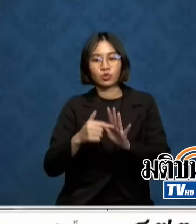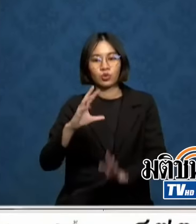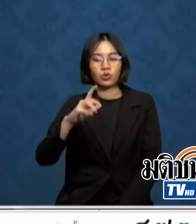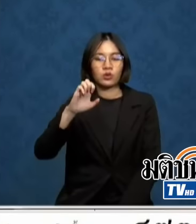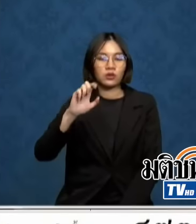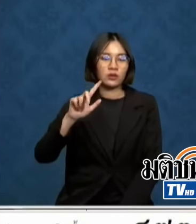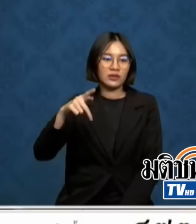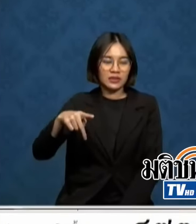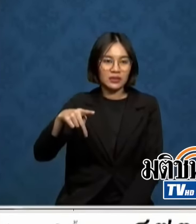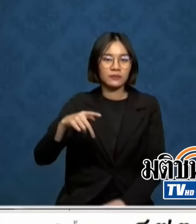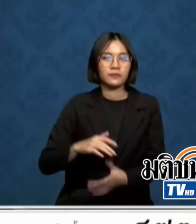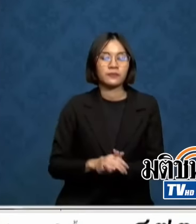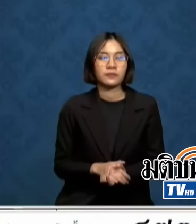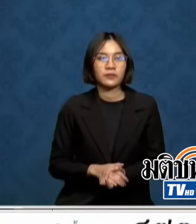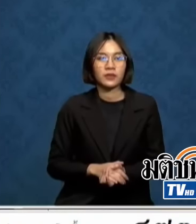ชีวสุทธานนท์